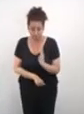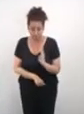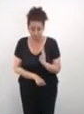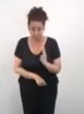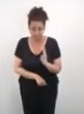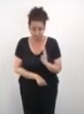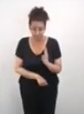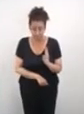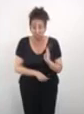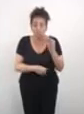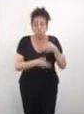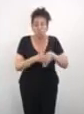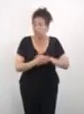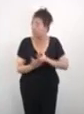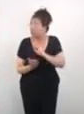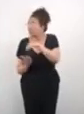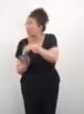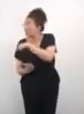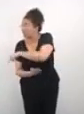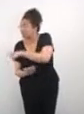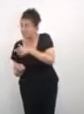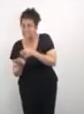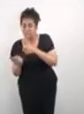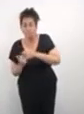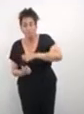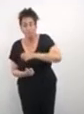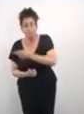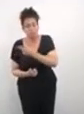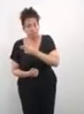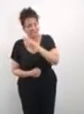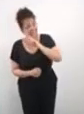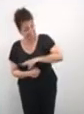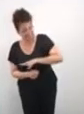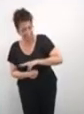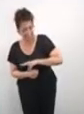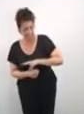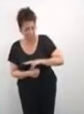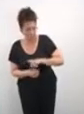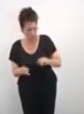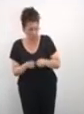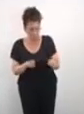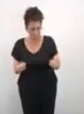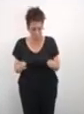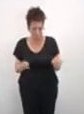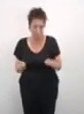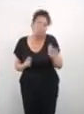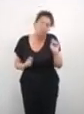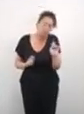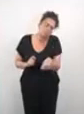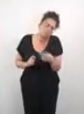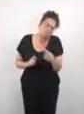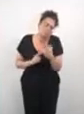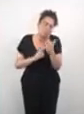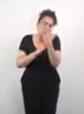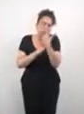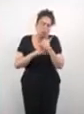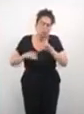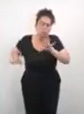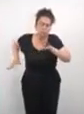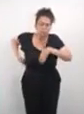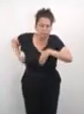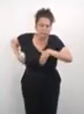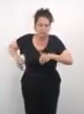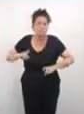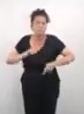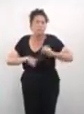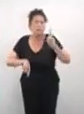que l'armement létal pour les lanceurs de balles réelles et les pistolets. Et bien évidemment, des gilets pare-balles, vous le savez mieux que moi, puisque c'est vous qui